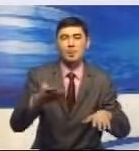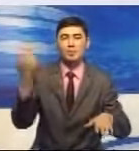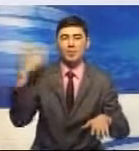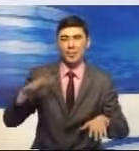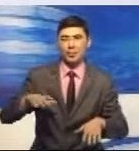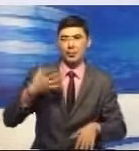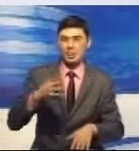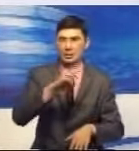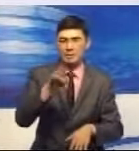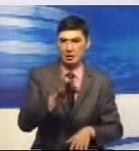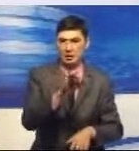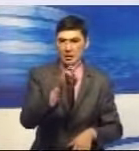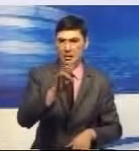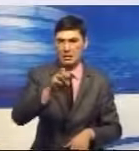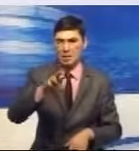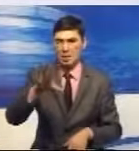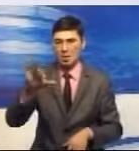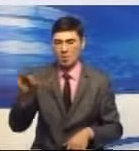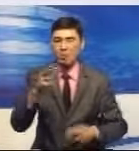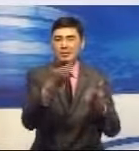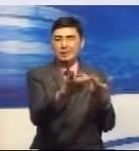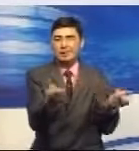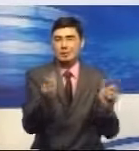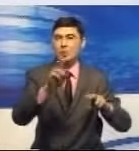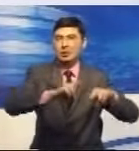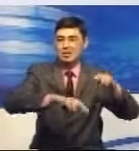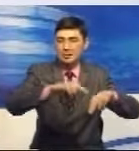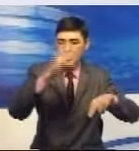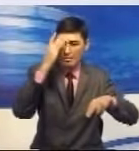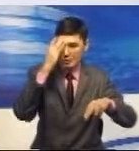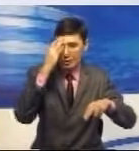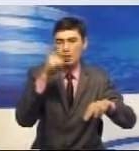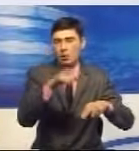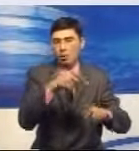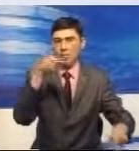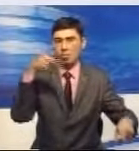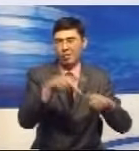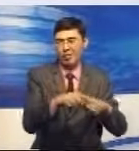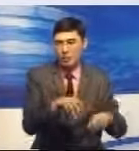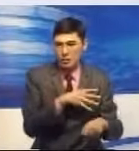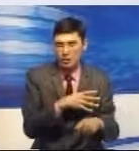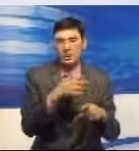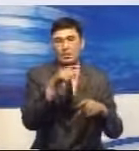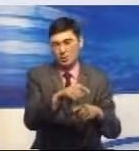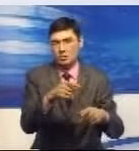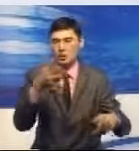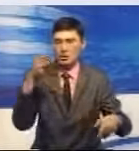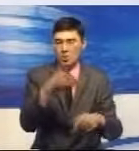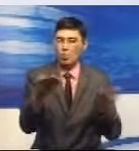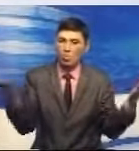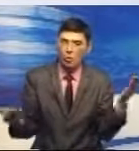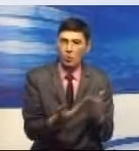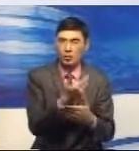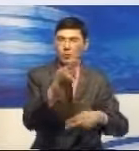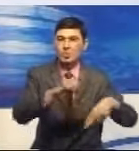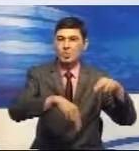сауда нысаны салынбақ. Бастысы ғимаратта балалардың ойын сауық орны мен жер асты паркингінің болуы шарт. Ол